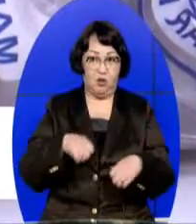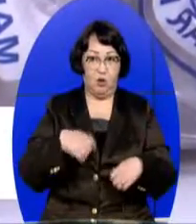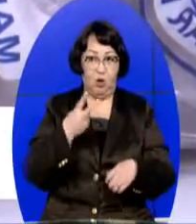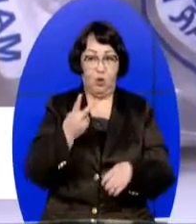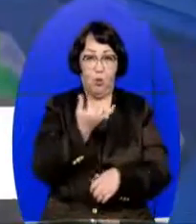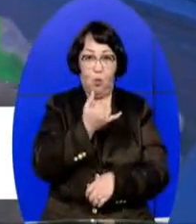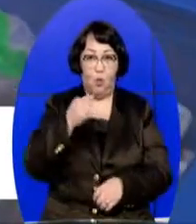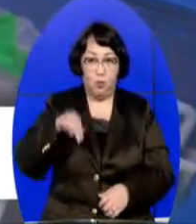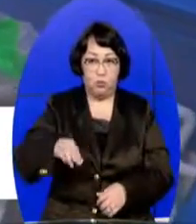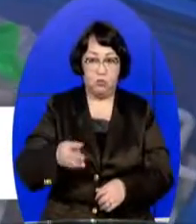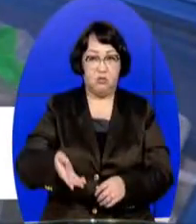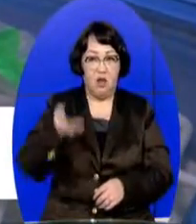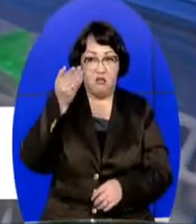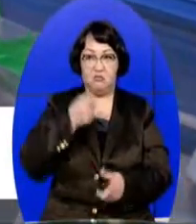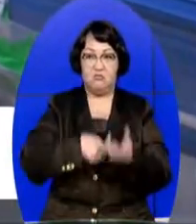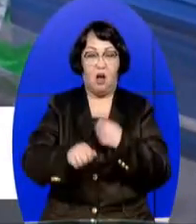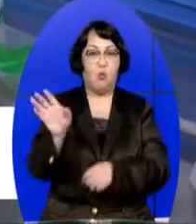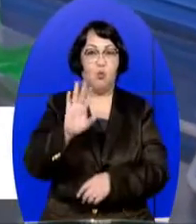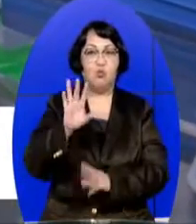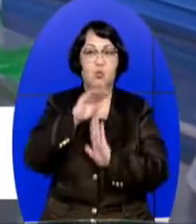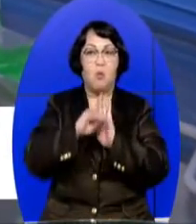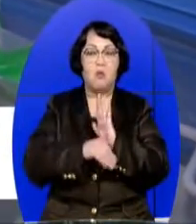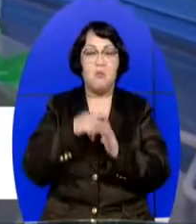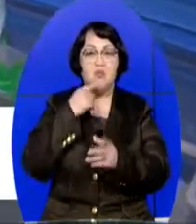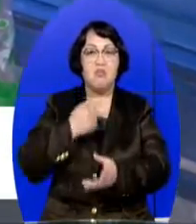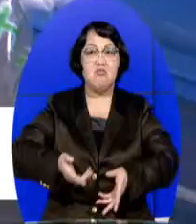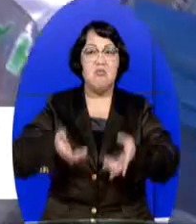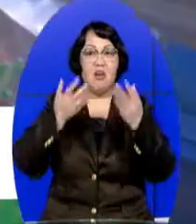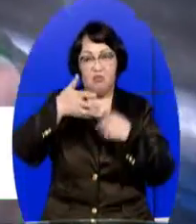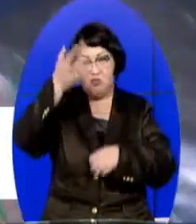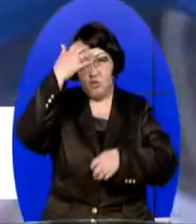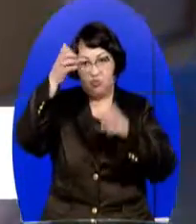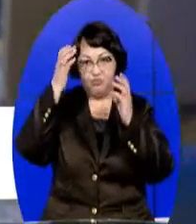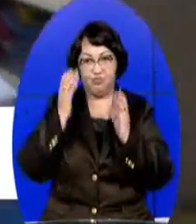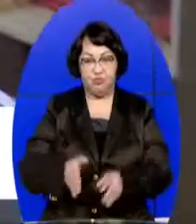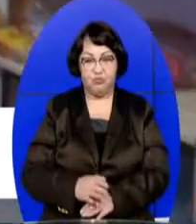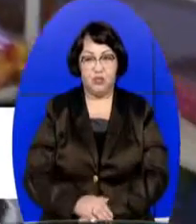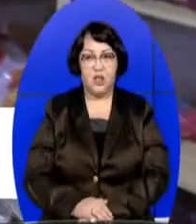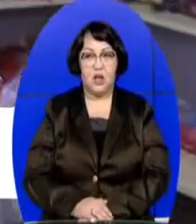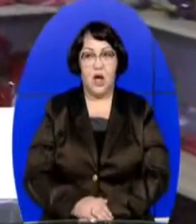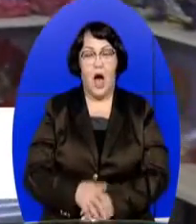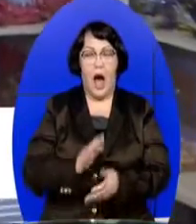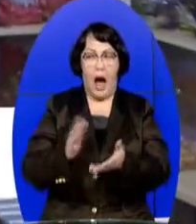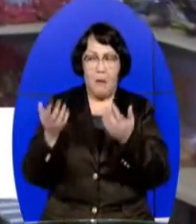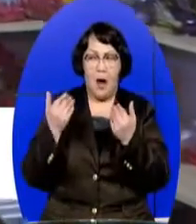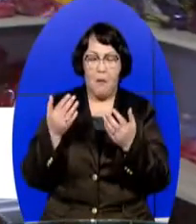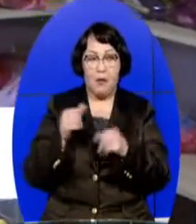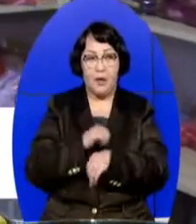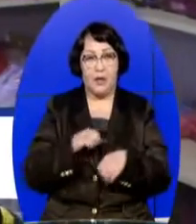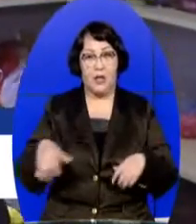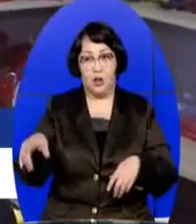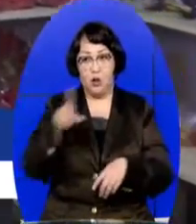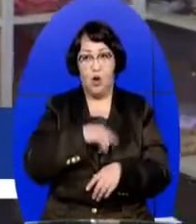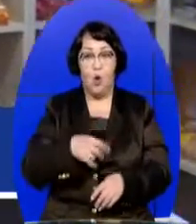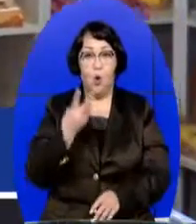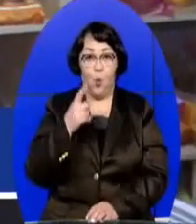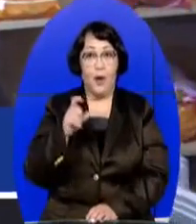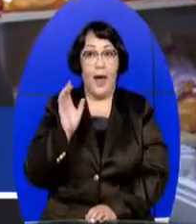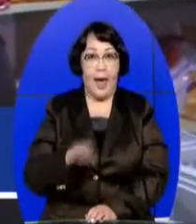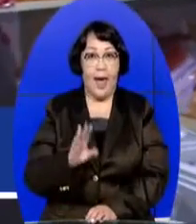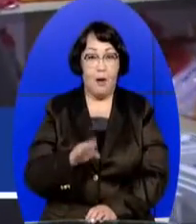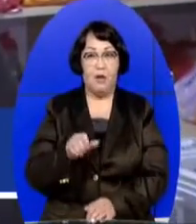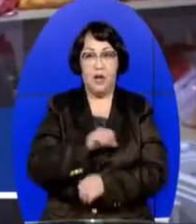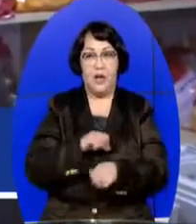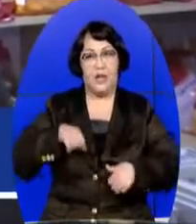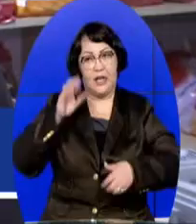гарчээ. Нөөцийн мах бол түгээгдсэн байна. Тодорхой хэмжээгээр ирэлт бол маш их байна. За, үн бас боломжийн одоо үнэтэй байгаа талбартаа бол ирэлт хэрэглэгчийн хувьд